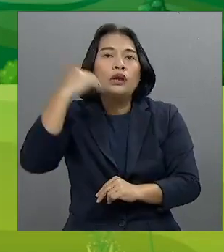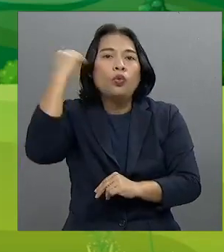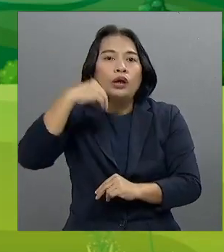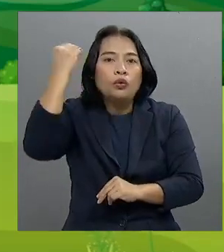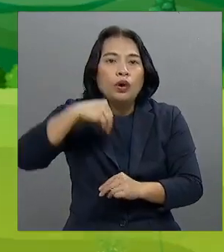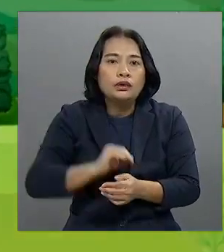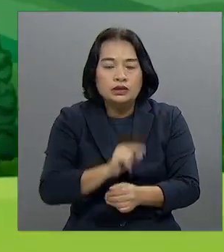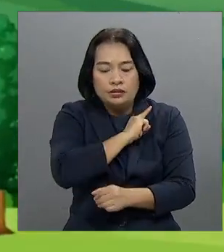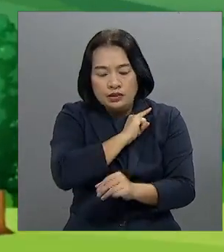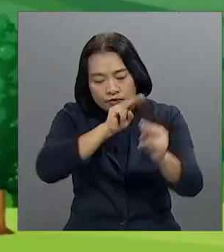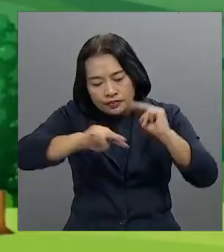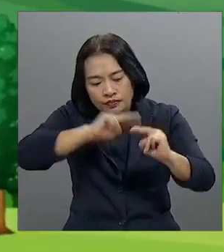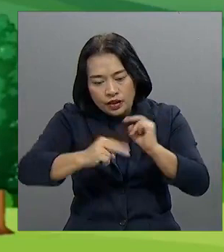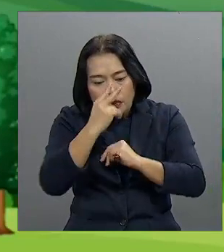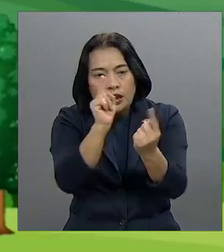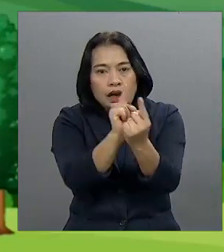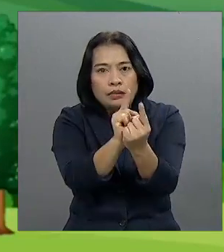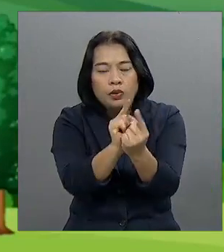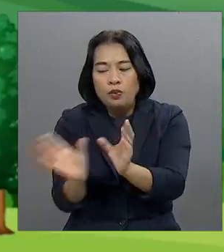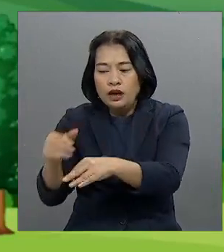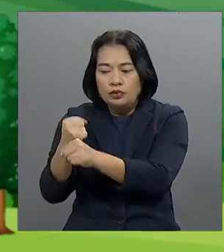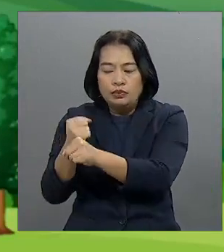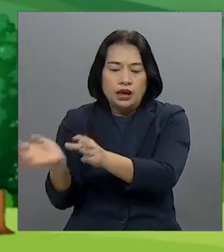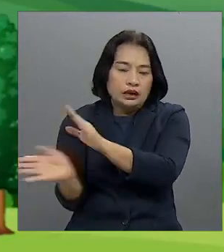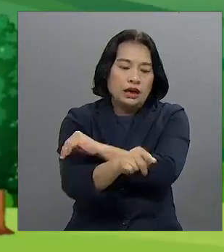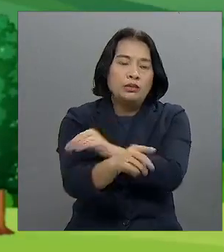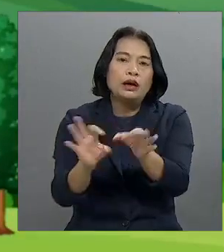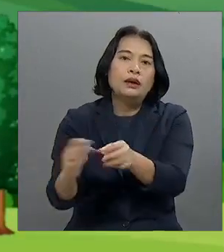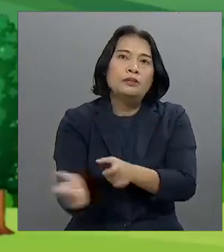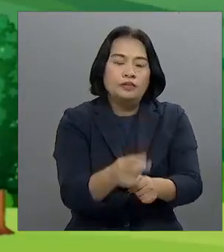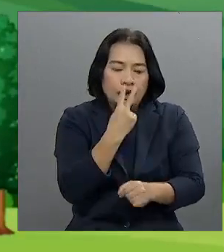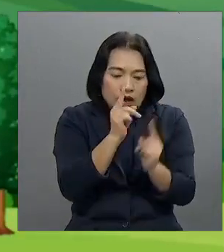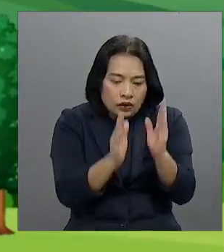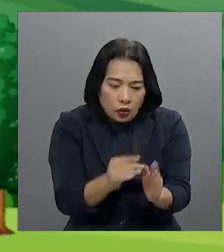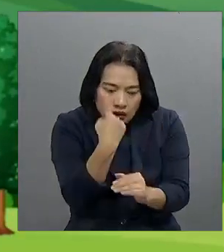่า ก็แจ้งชุดแดบไฟเข้าดำนนการเจอคนจุด ขึ้ดจับ จอบอ จบ